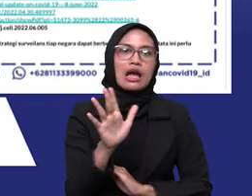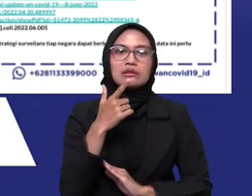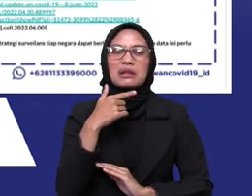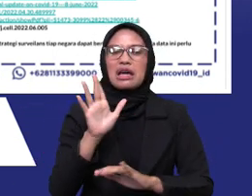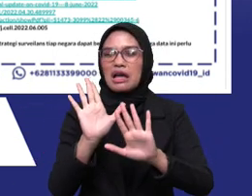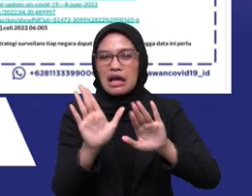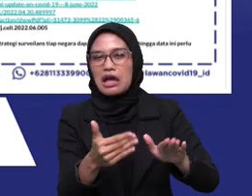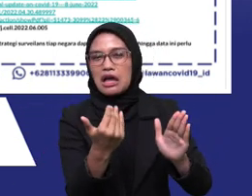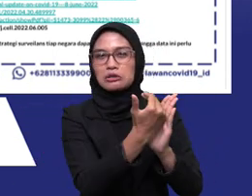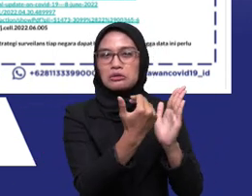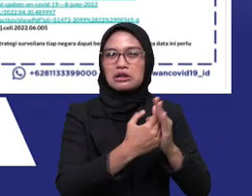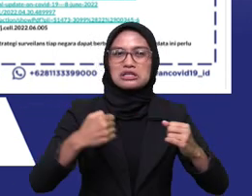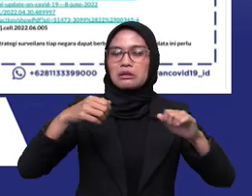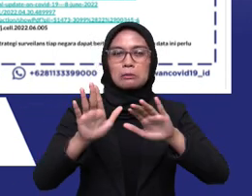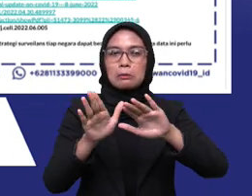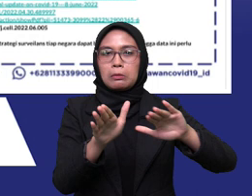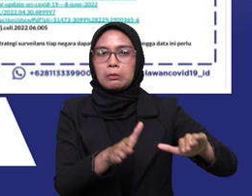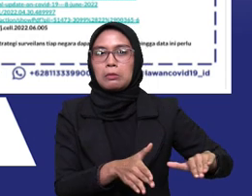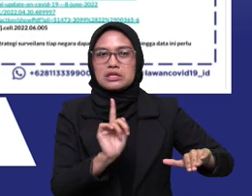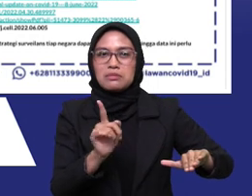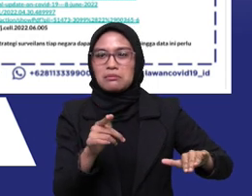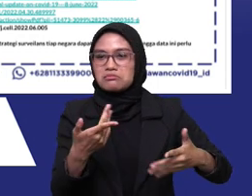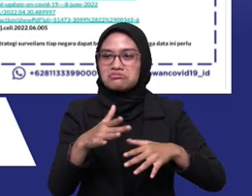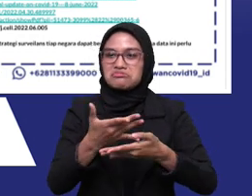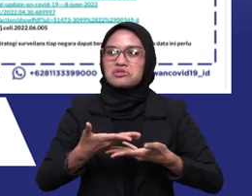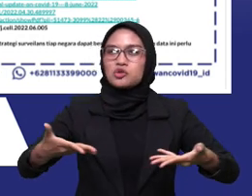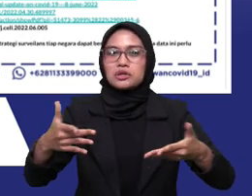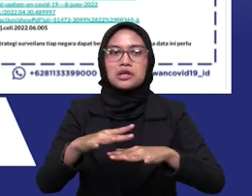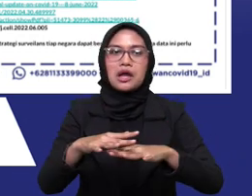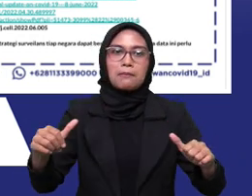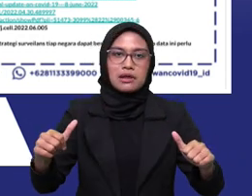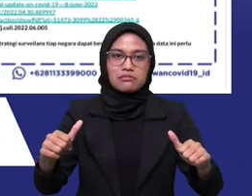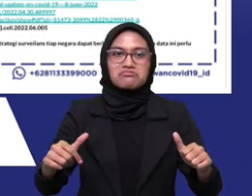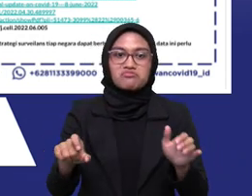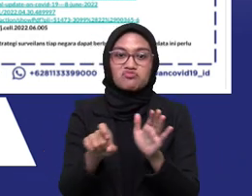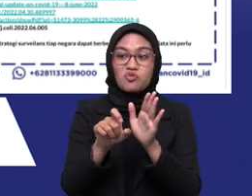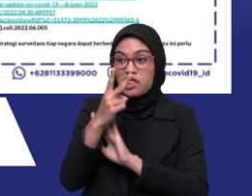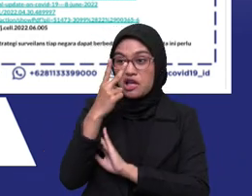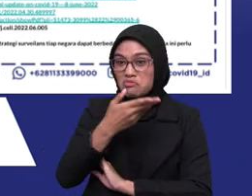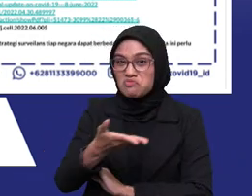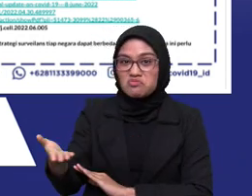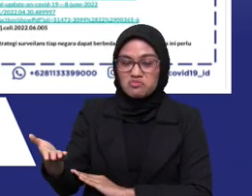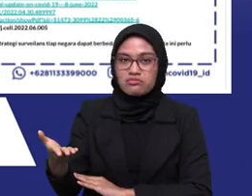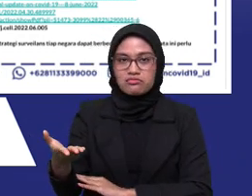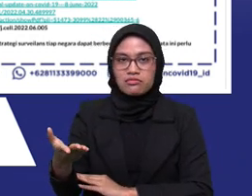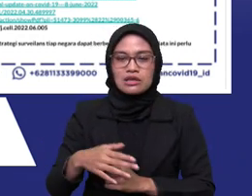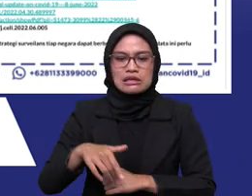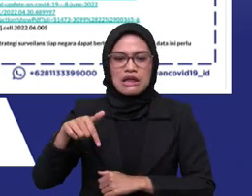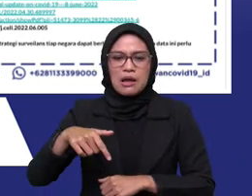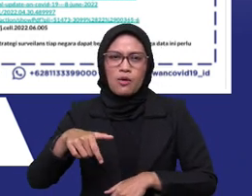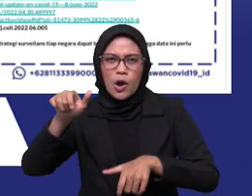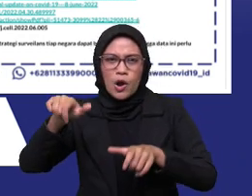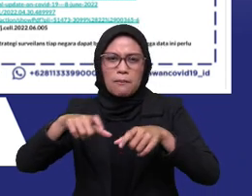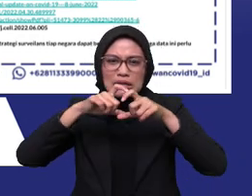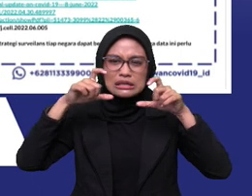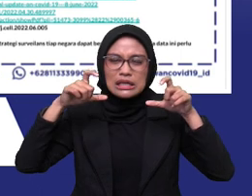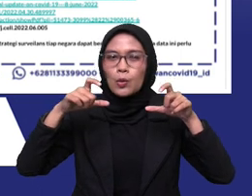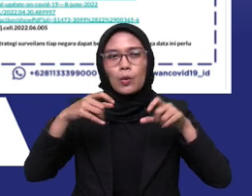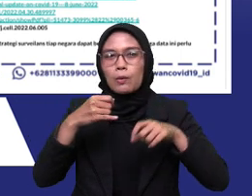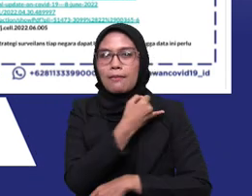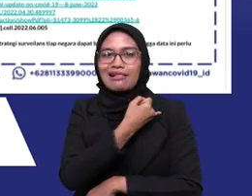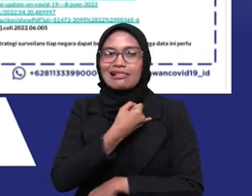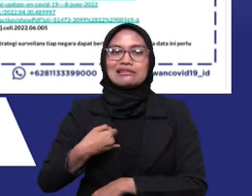kasus dapat di tempat-tempat umum dan juga di lingkungan pemukiman bahwa penggunaan master sudah mulai longgar dan tidak